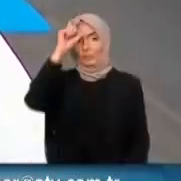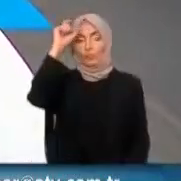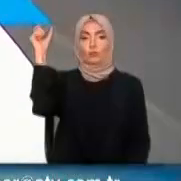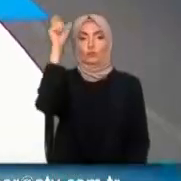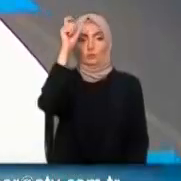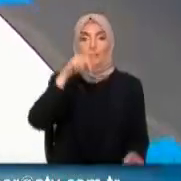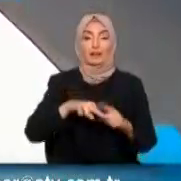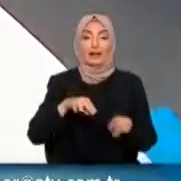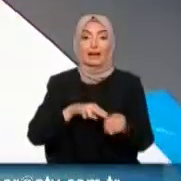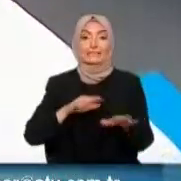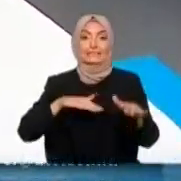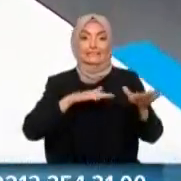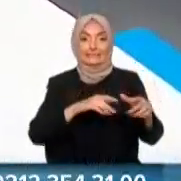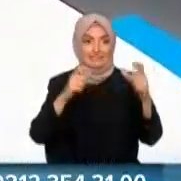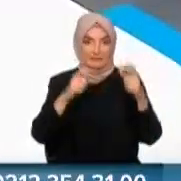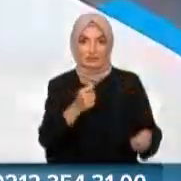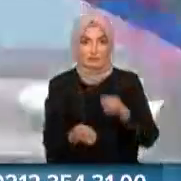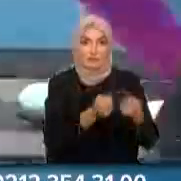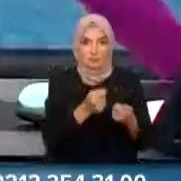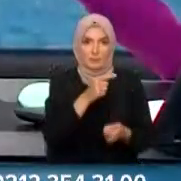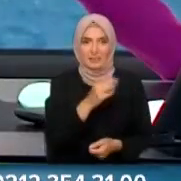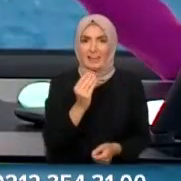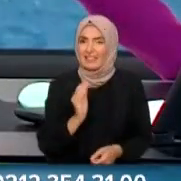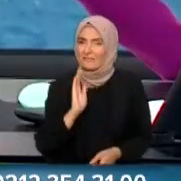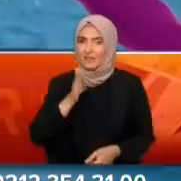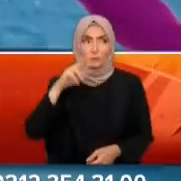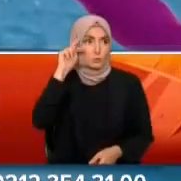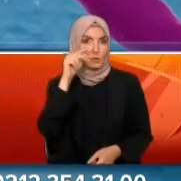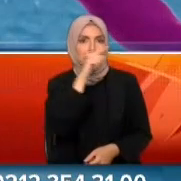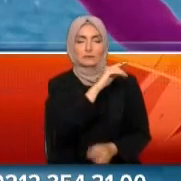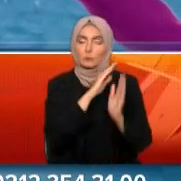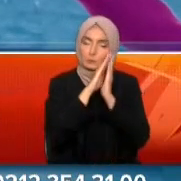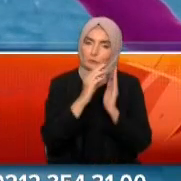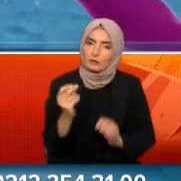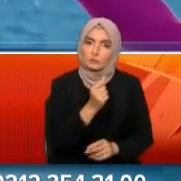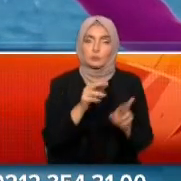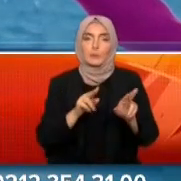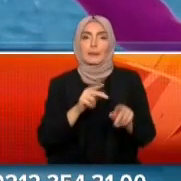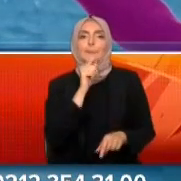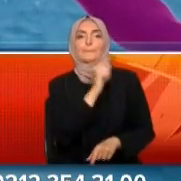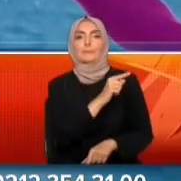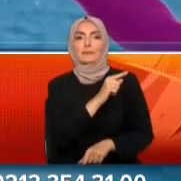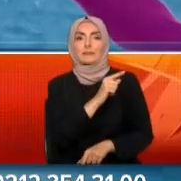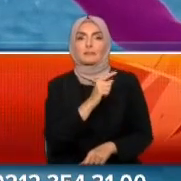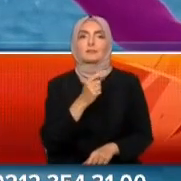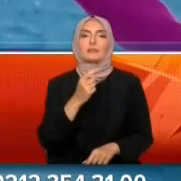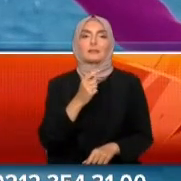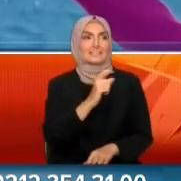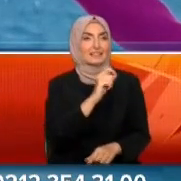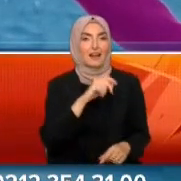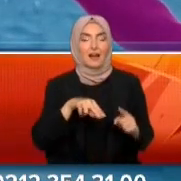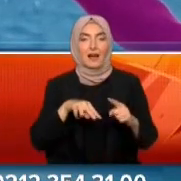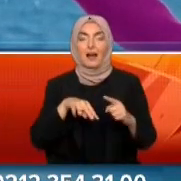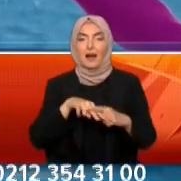Türkiye'nin Akdeniz'deki faaliyetleri en çok Atina'nın uykularını kaçırıyor. Amerika'nın kapısını çaldılar, beklenen cevap gelmedi. Avrupa